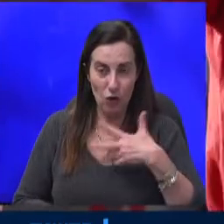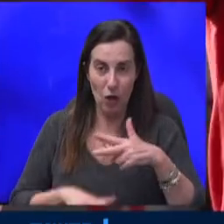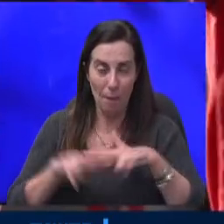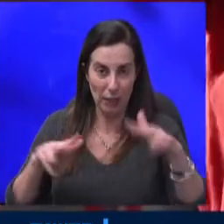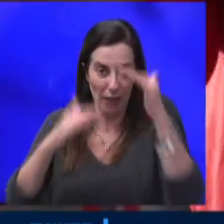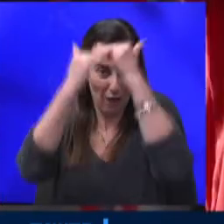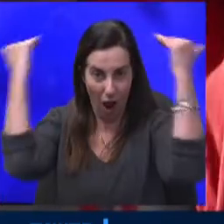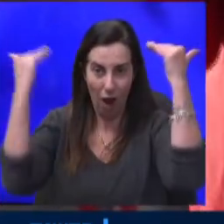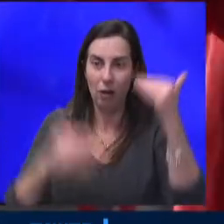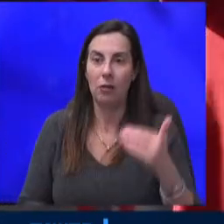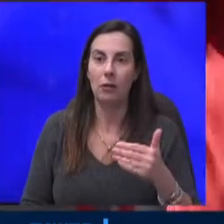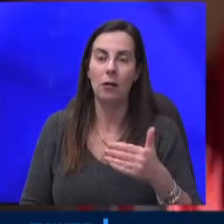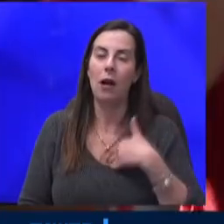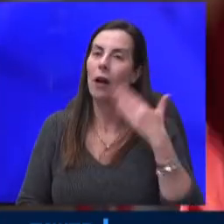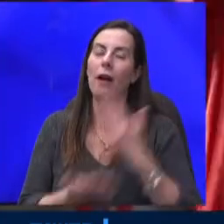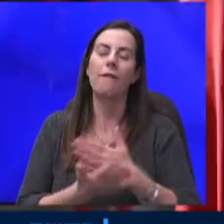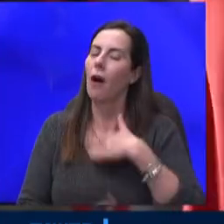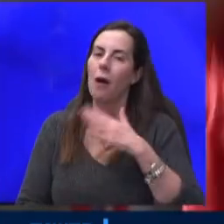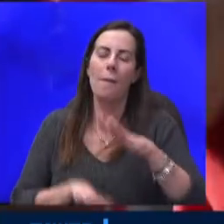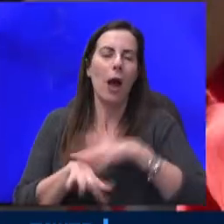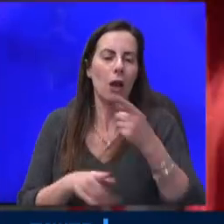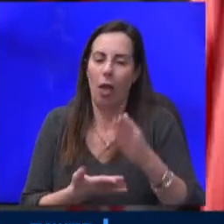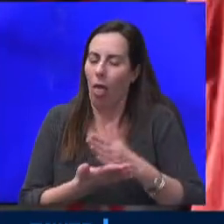הוא ככה. אתה לוקח אוויר.